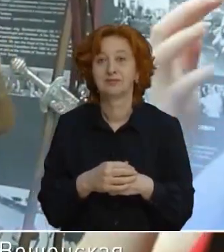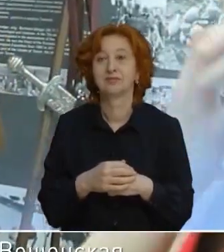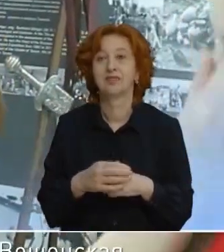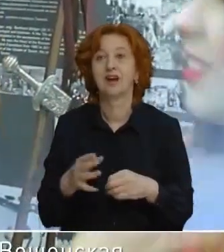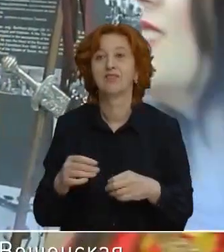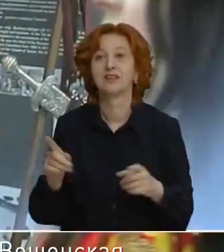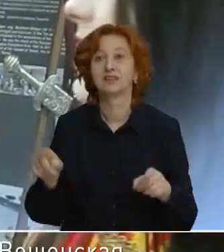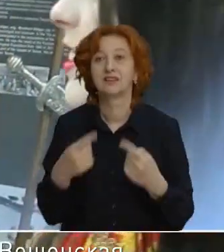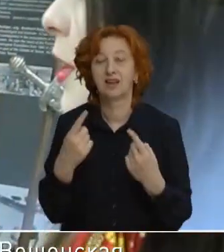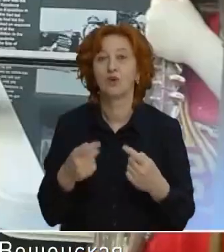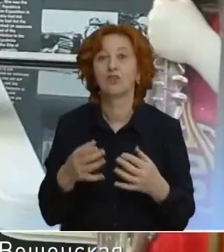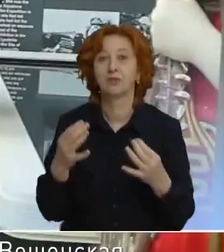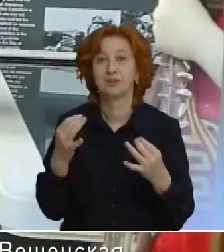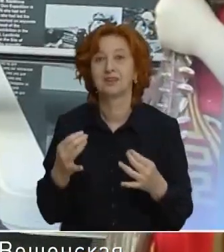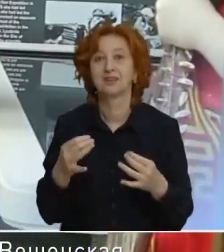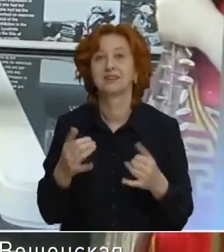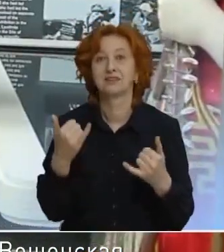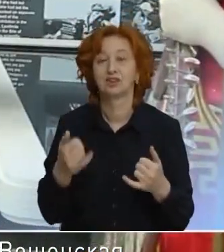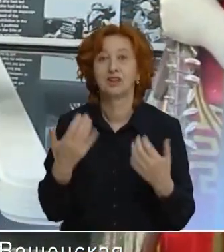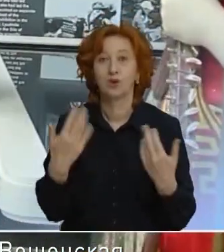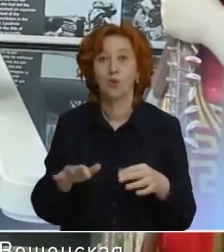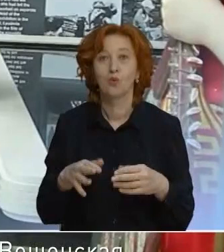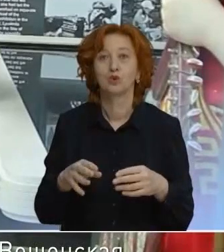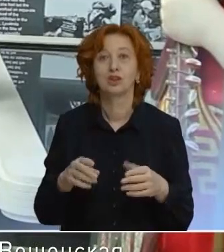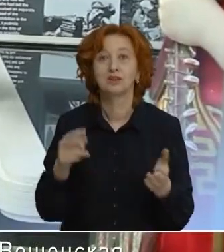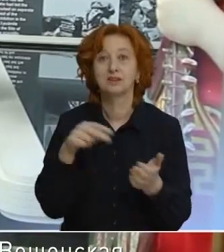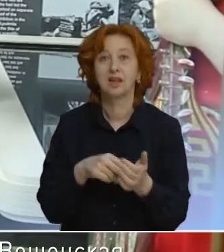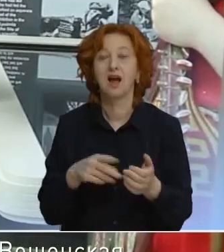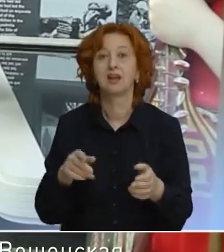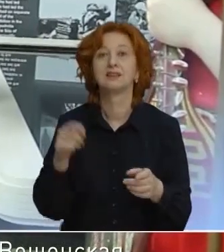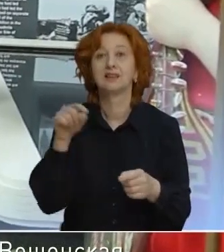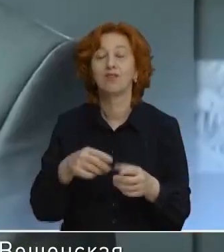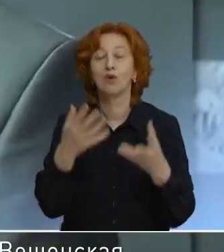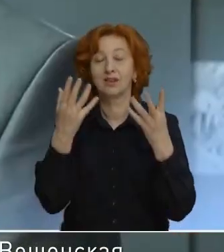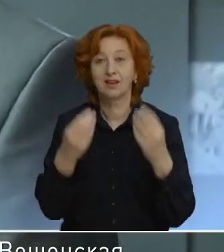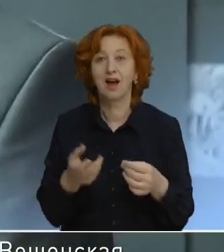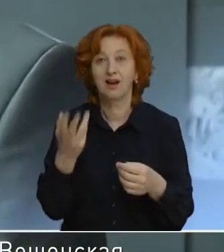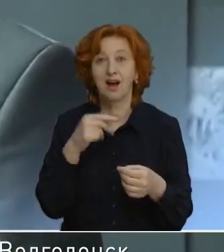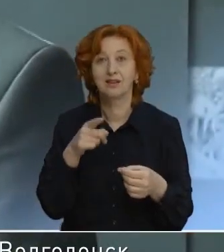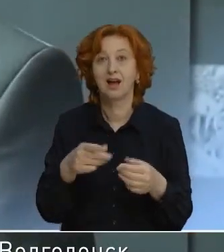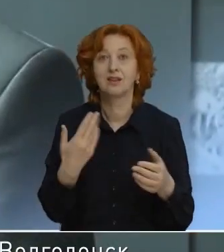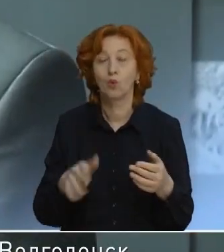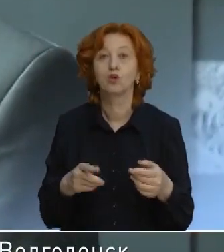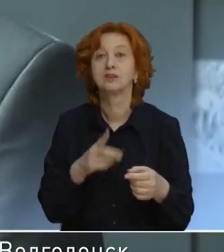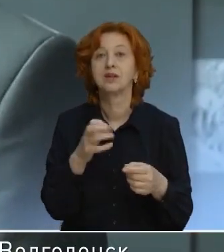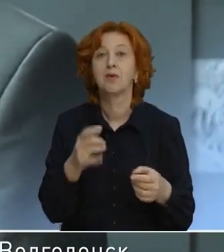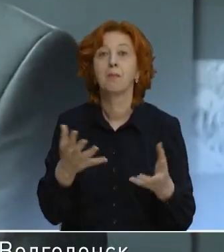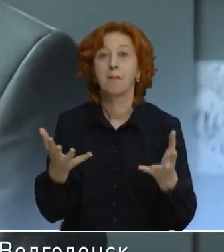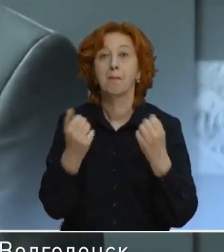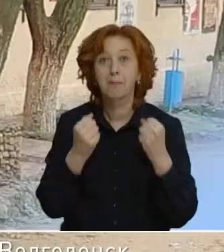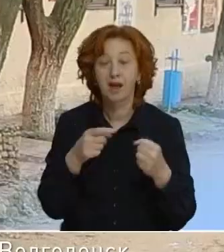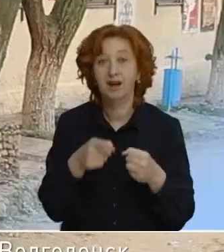Восстановим Танаис! В этом году 60 лет исполняется с того дня, когда археологический музей-заповедник принял